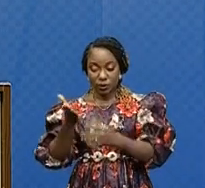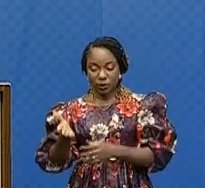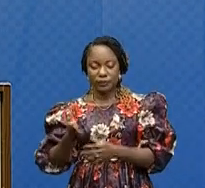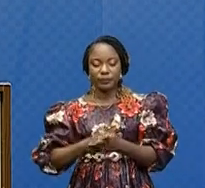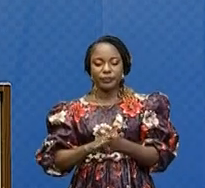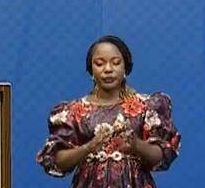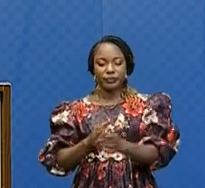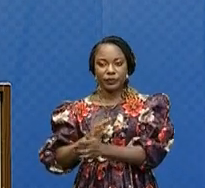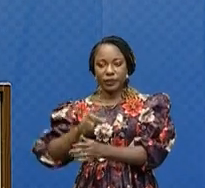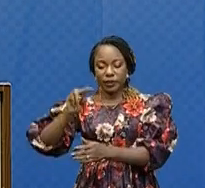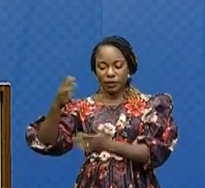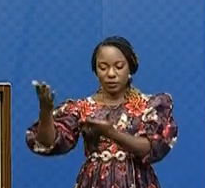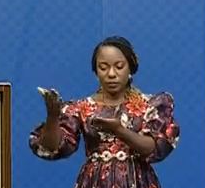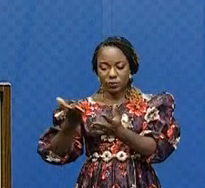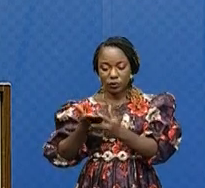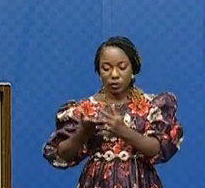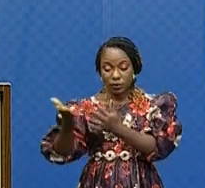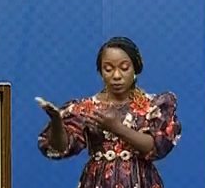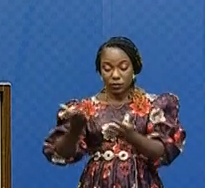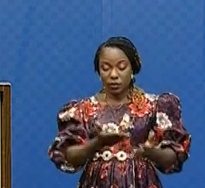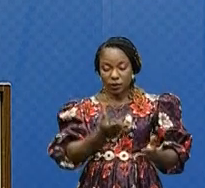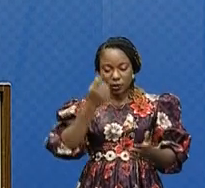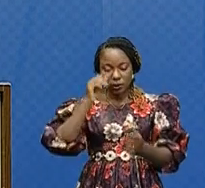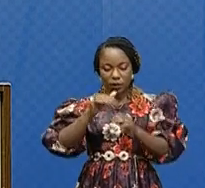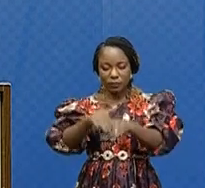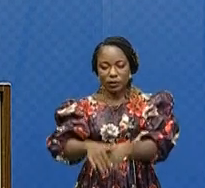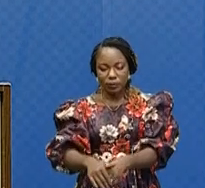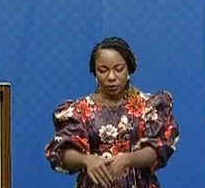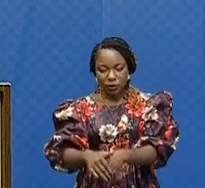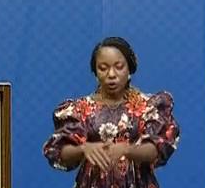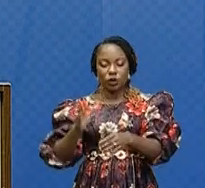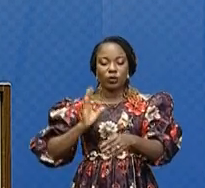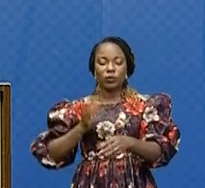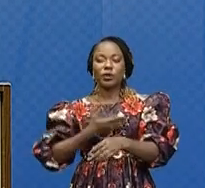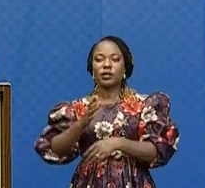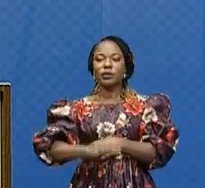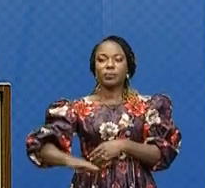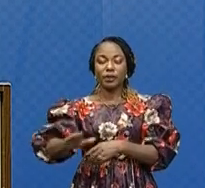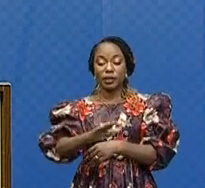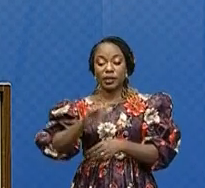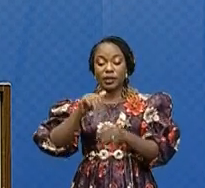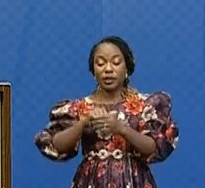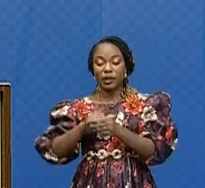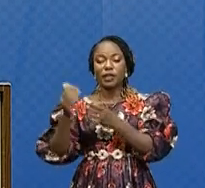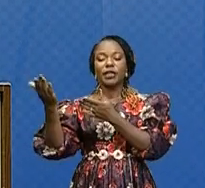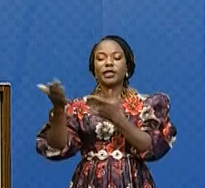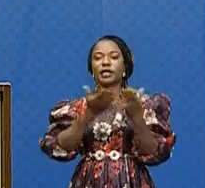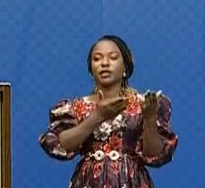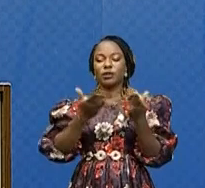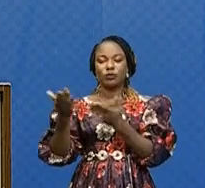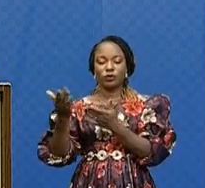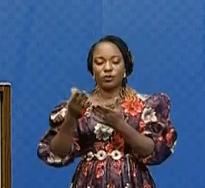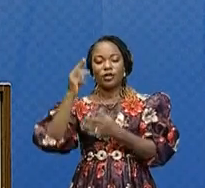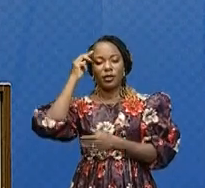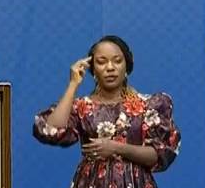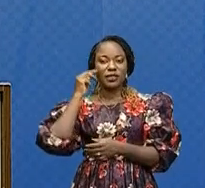Le deuxième dossier a porté sur la participation de notre pays à des réunions à caractère régional et international du secteur de transport. Le